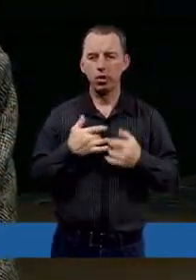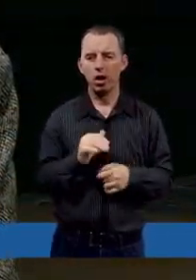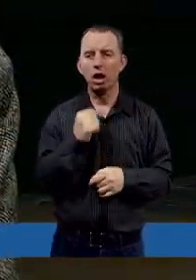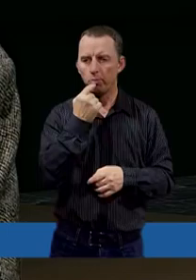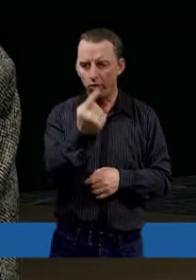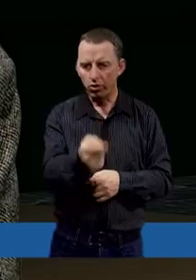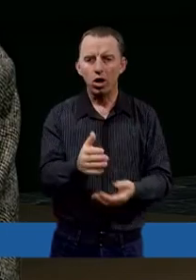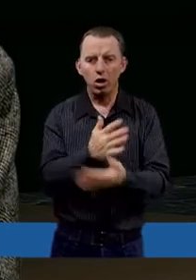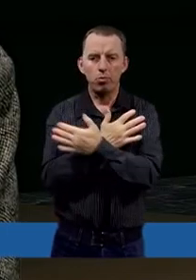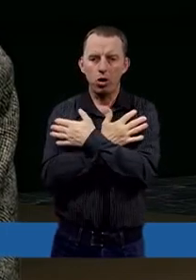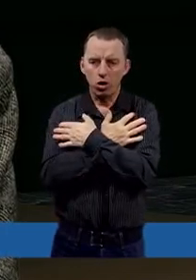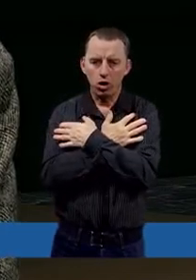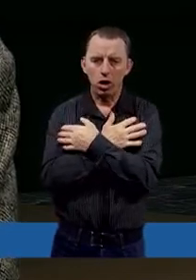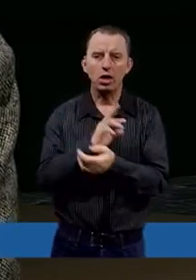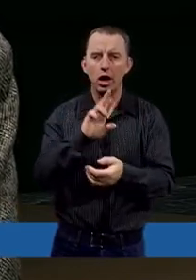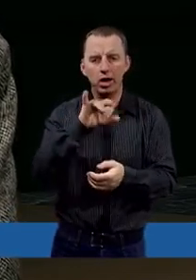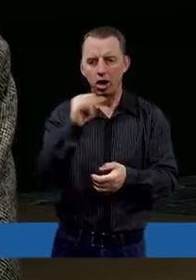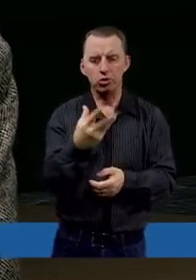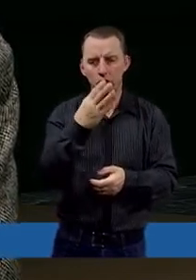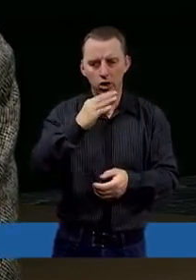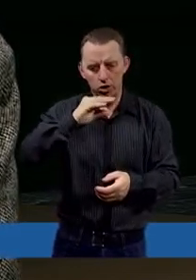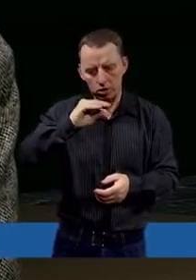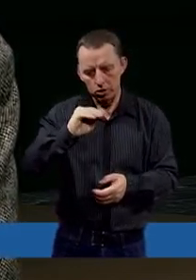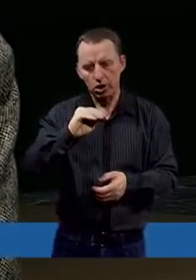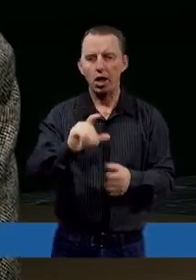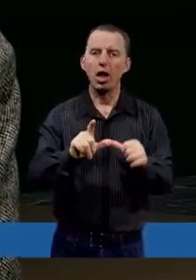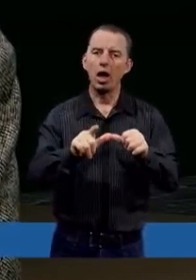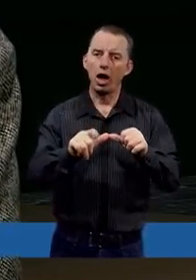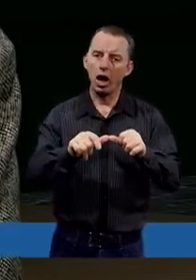Powiedziałbym, że pokochać to raczej nie, ale